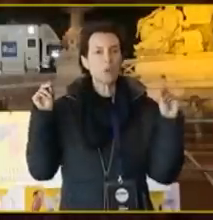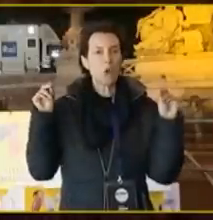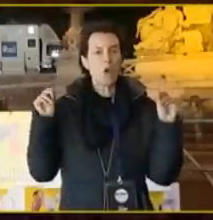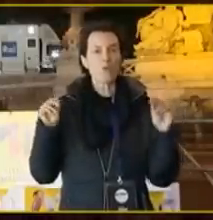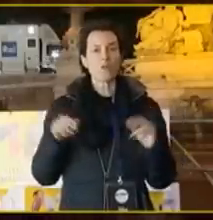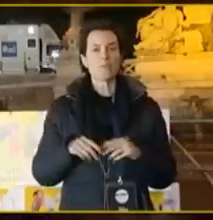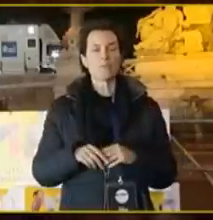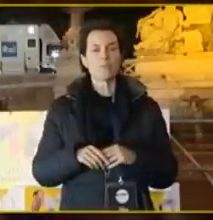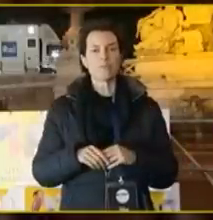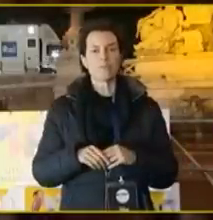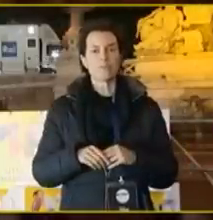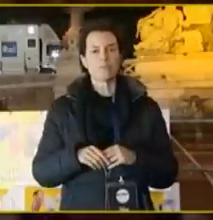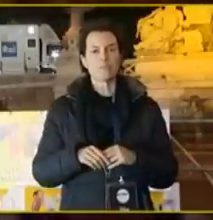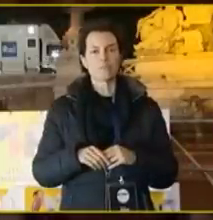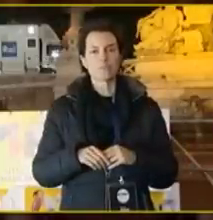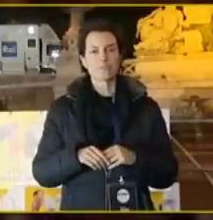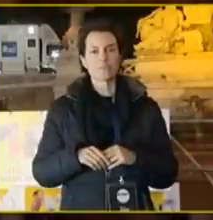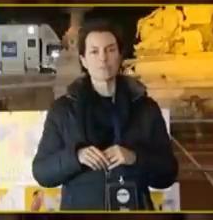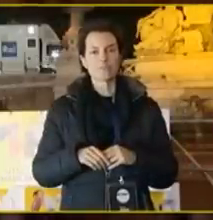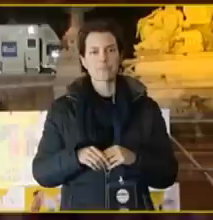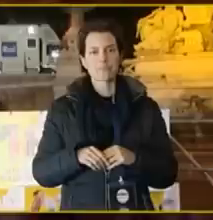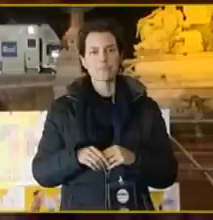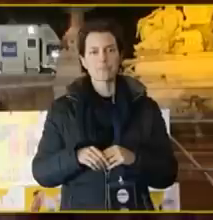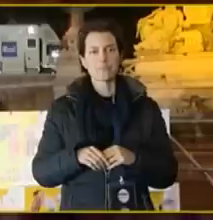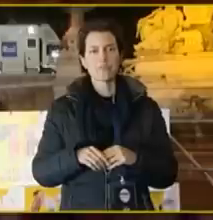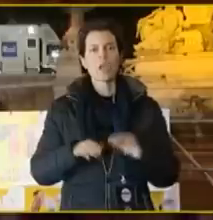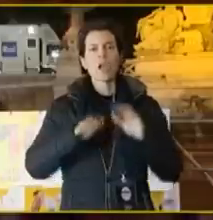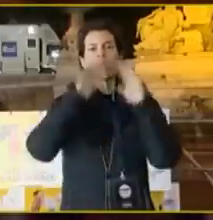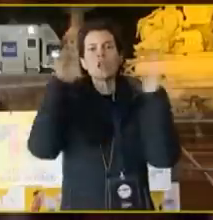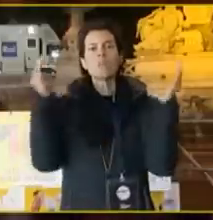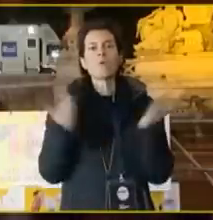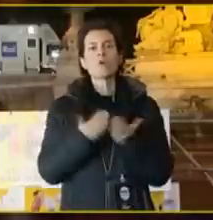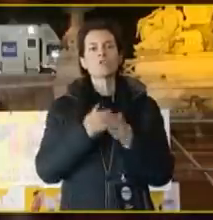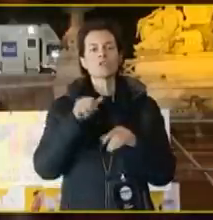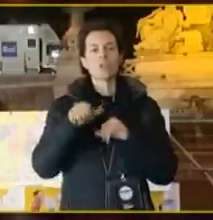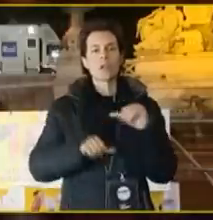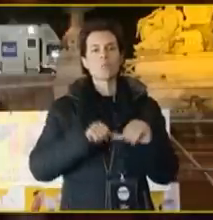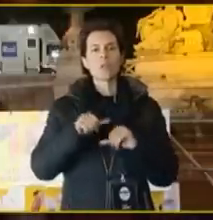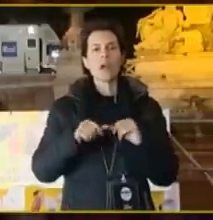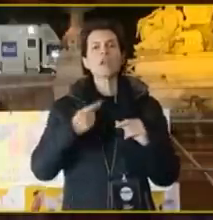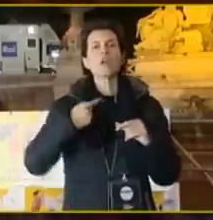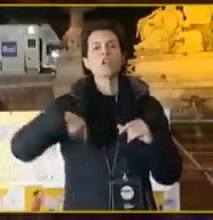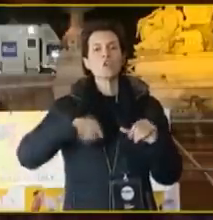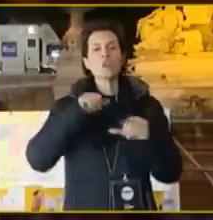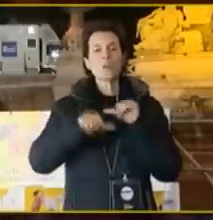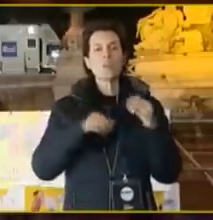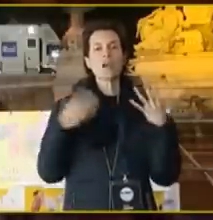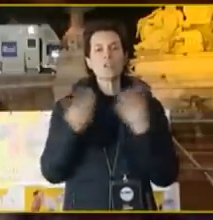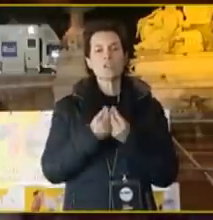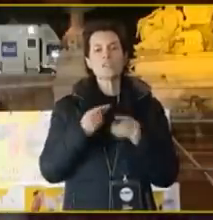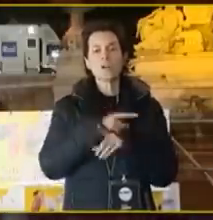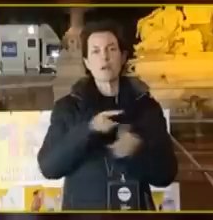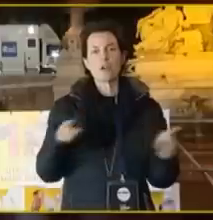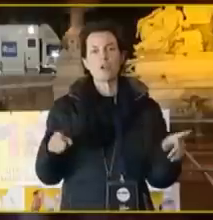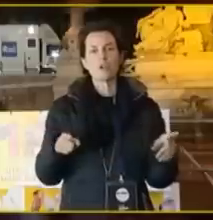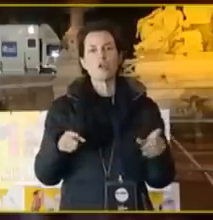avevano nessuna intenzione di mollare il loro posto. Il mondo è cambiato e allora noi siamo cambiati assieme al mondo,